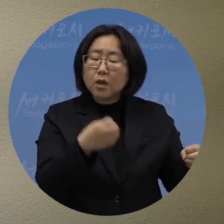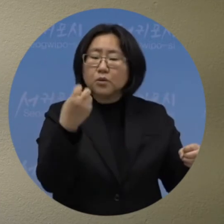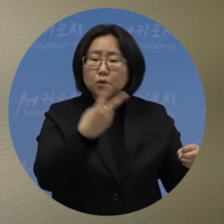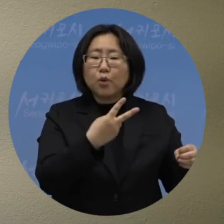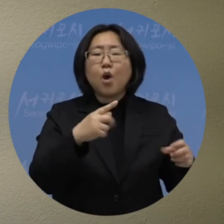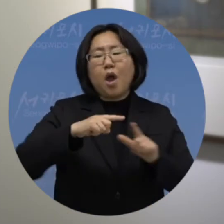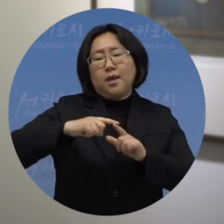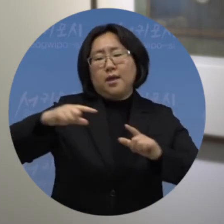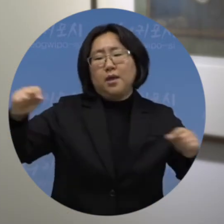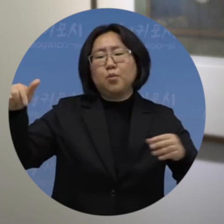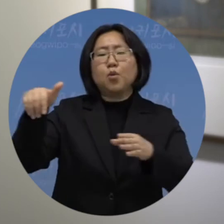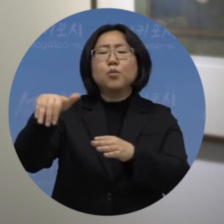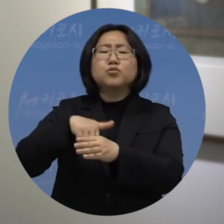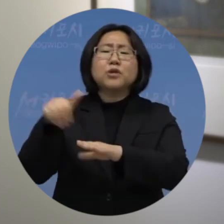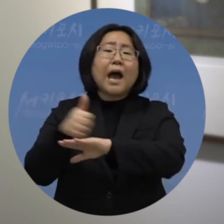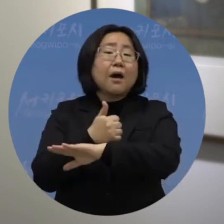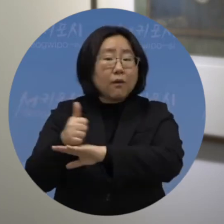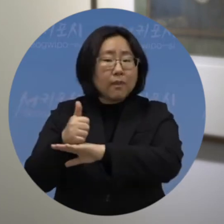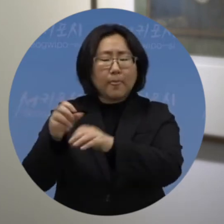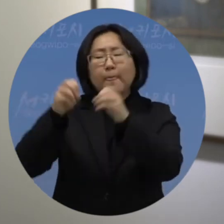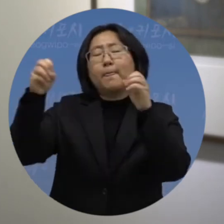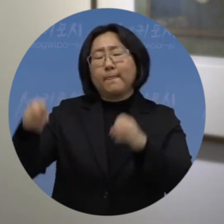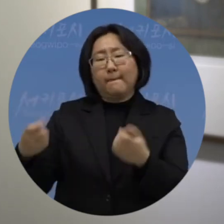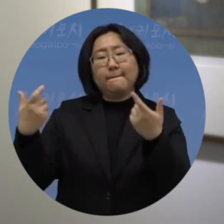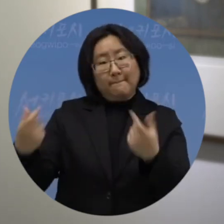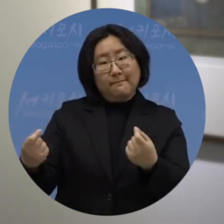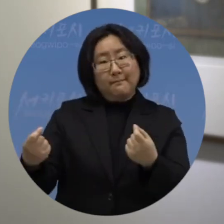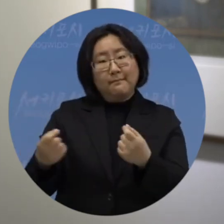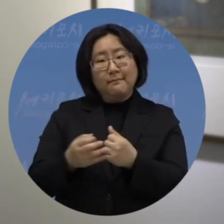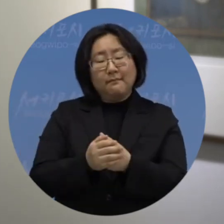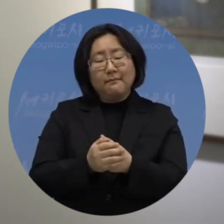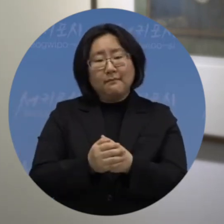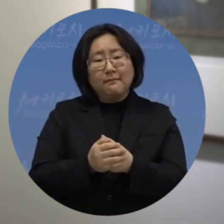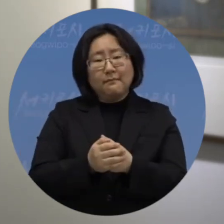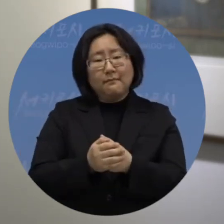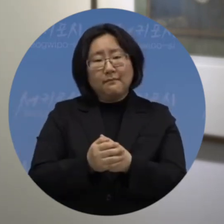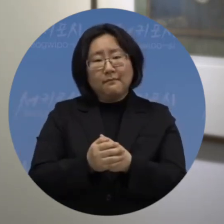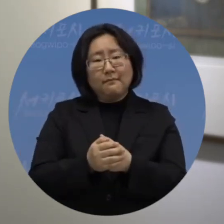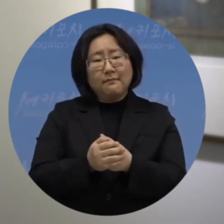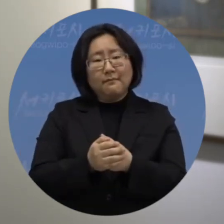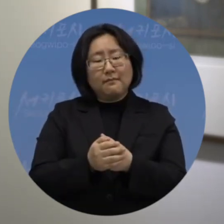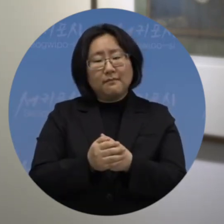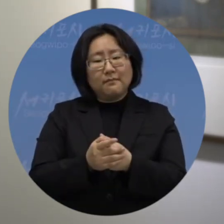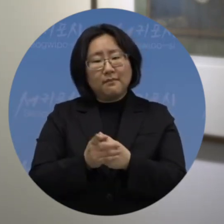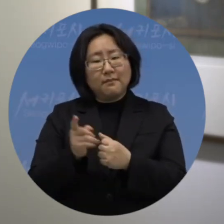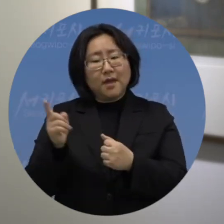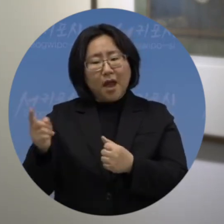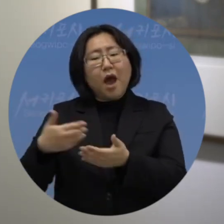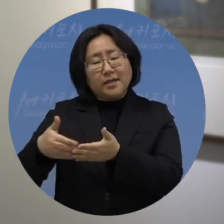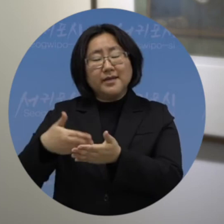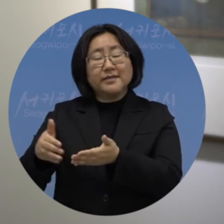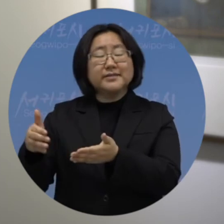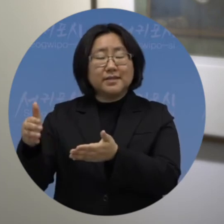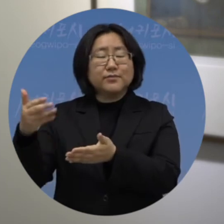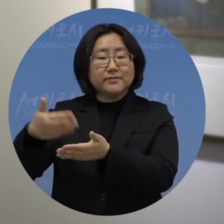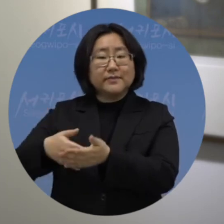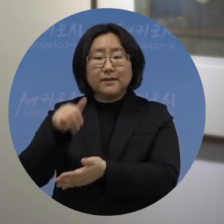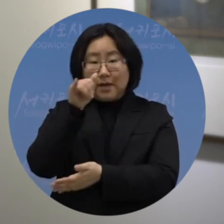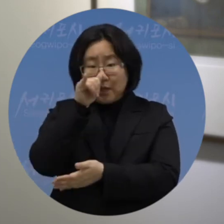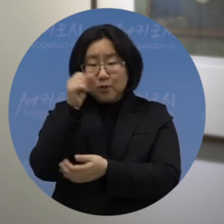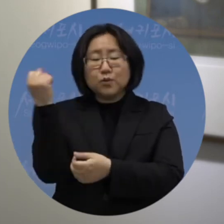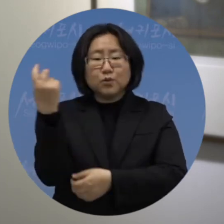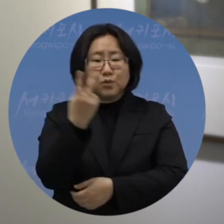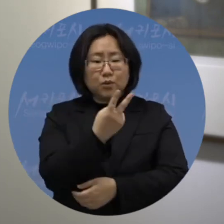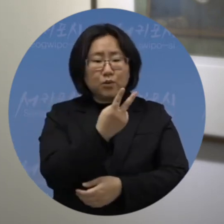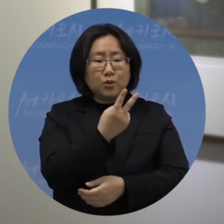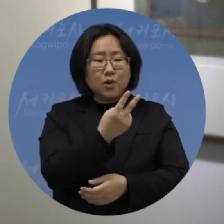동창이기도 하고 또 일본 문화학원 동창이기도 합니다. 그래서 그분이 열심히 작업한 그런 작품